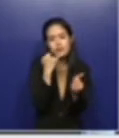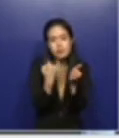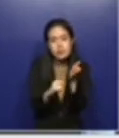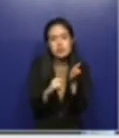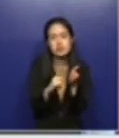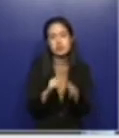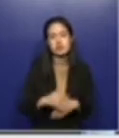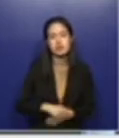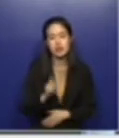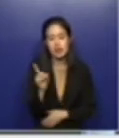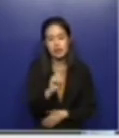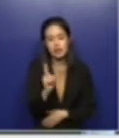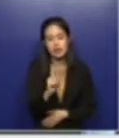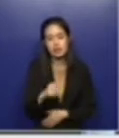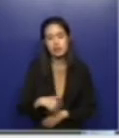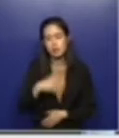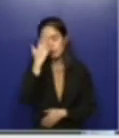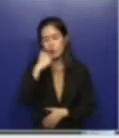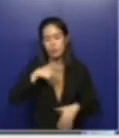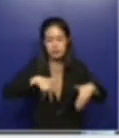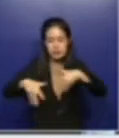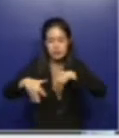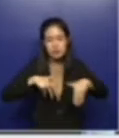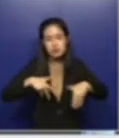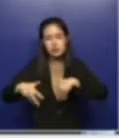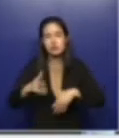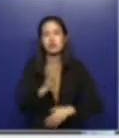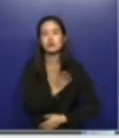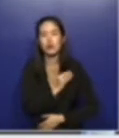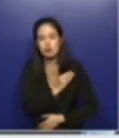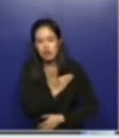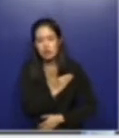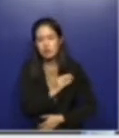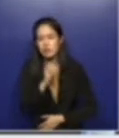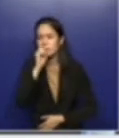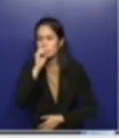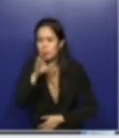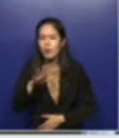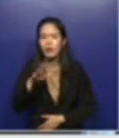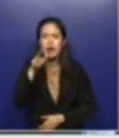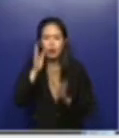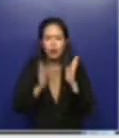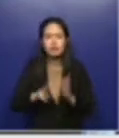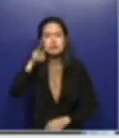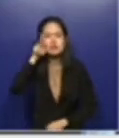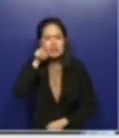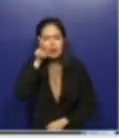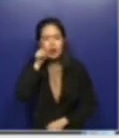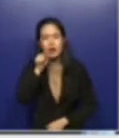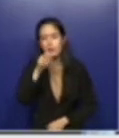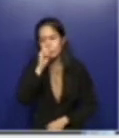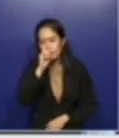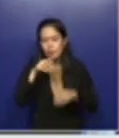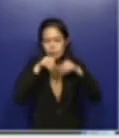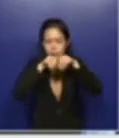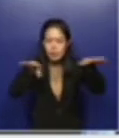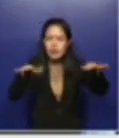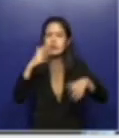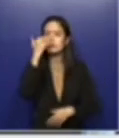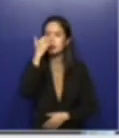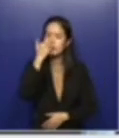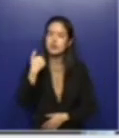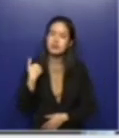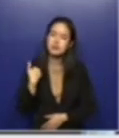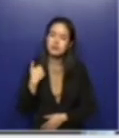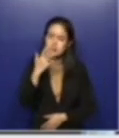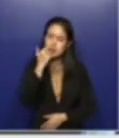คนที่ให้เกิดความตื่นตระหนกเทิดสื่อมวลชนหลังจากไปมาแล้วกลับมาสัมภาษณ์แล้วใครอ่ะใครทำให้เกิดอ่ะตระหน